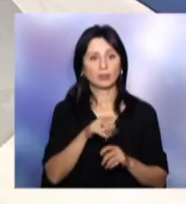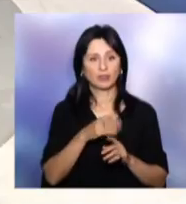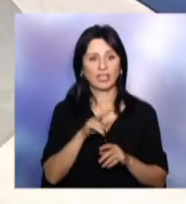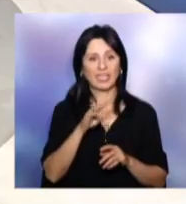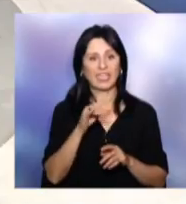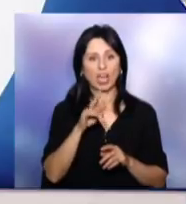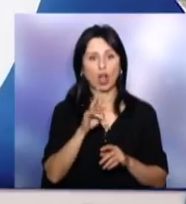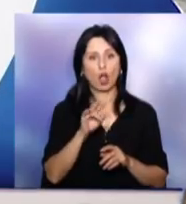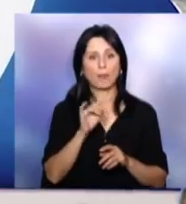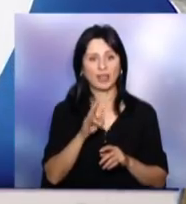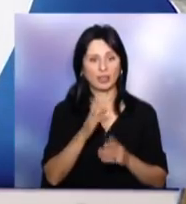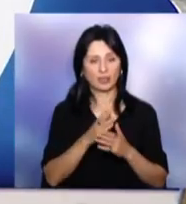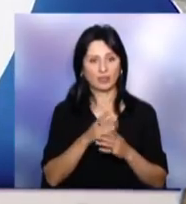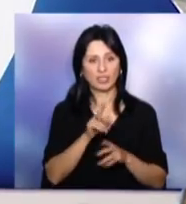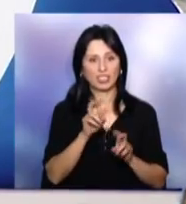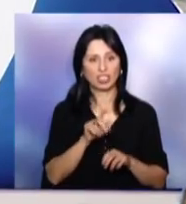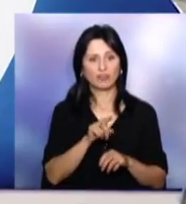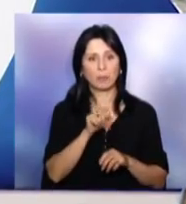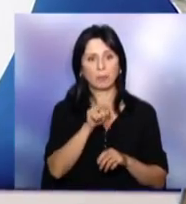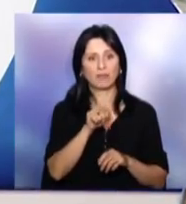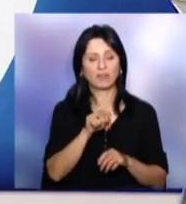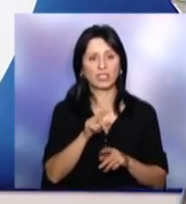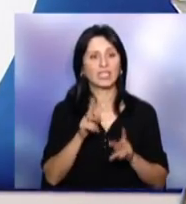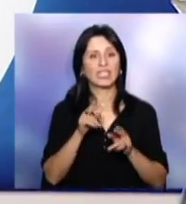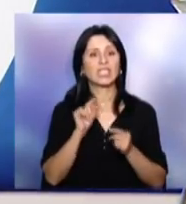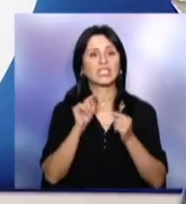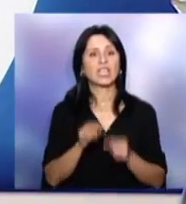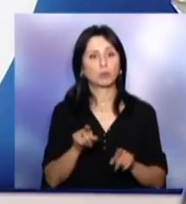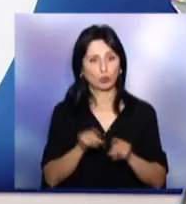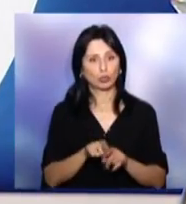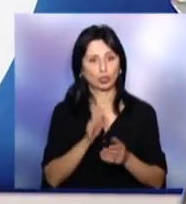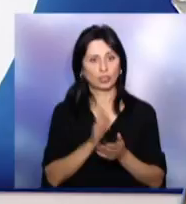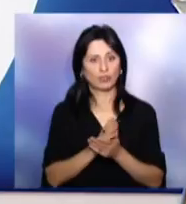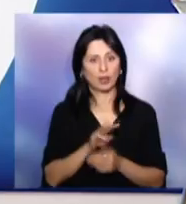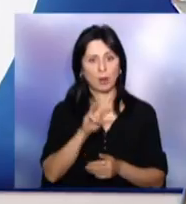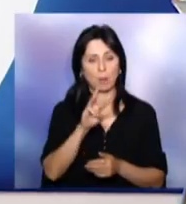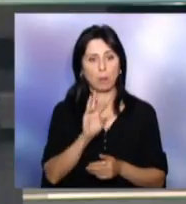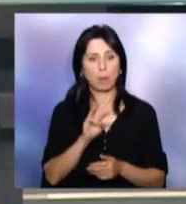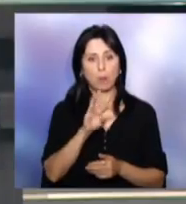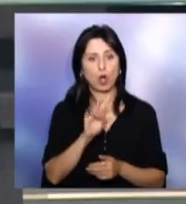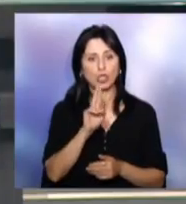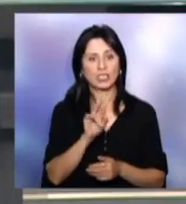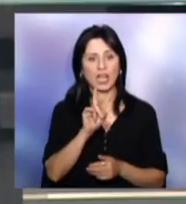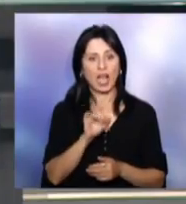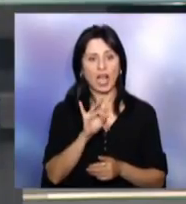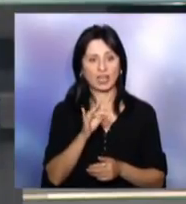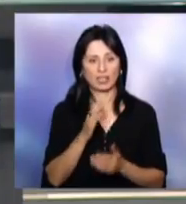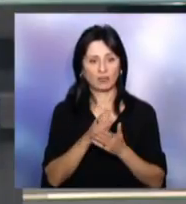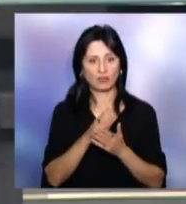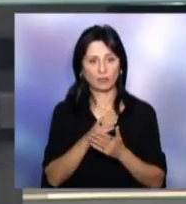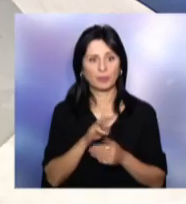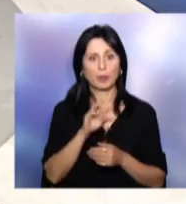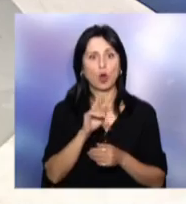არის ლიკოპენი. ეს იმას ნიშნავს, რომ მას კიბოსაწინააღმდეგო ეფექტი აქვს, ზოგადად მოცხარს, განსაკუთრებით მოცხარი